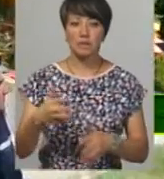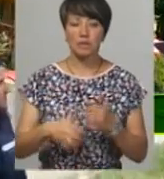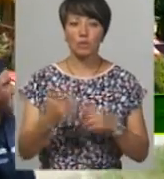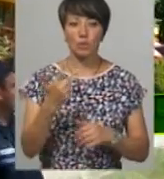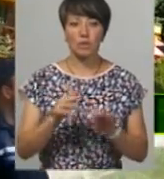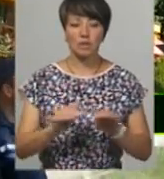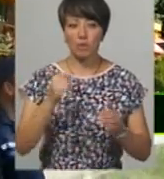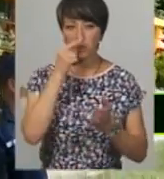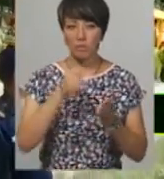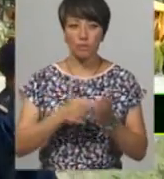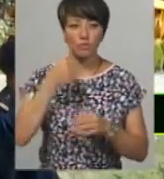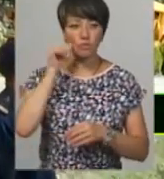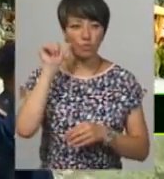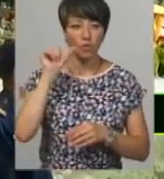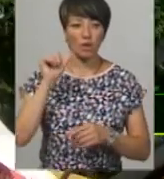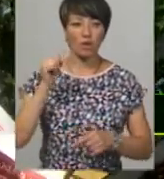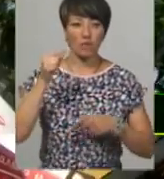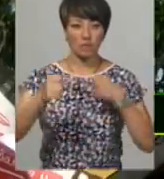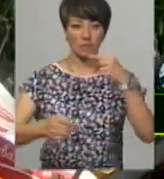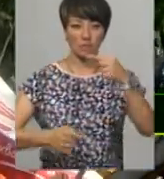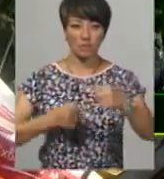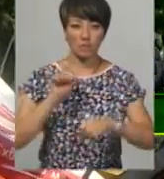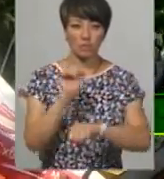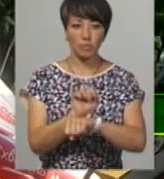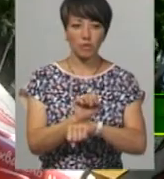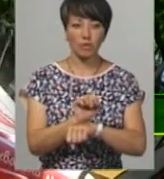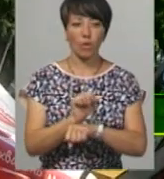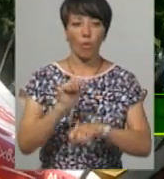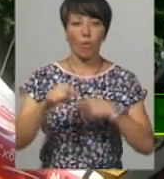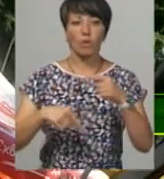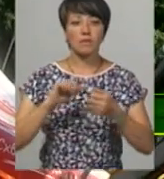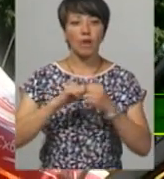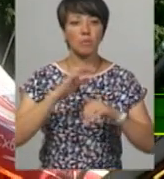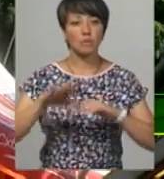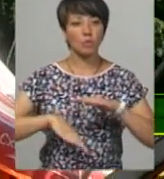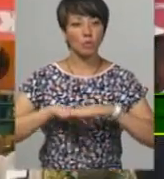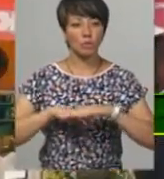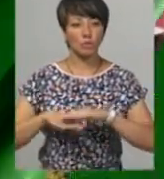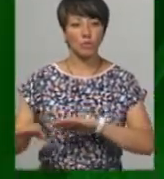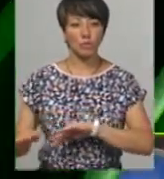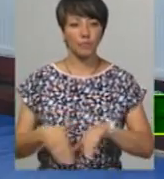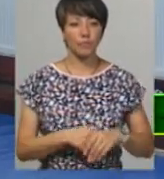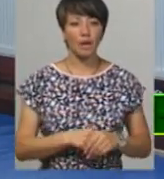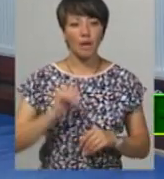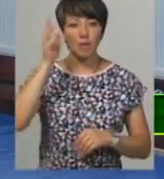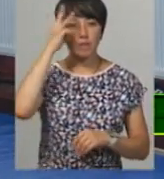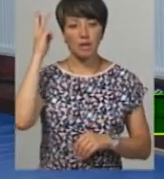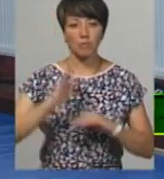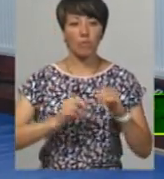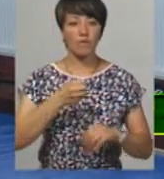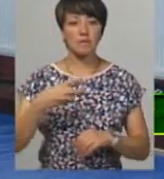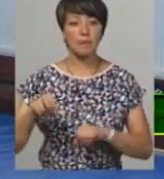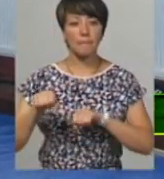троє дітей, опинилися учора у висотній пастці через зупинку оглядового колеса у Кам'янці-Подільському. Хмельницькі професійні